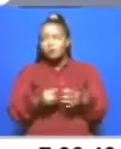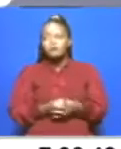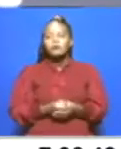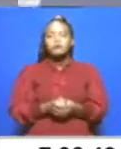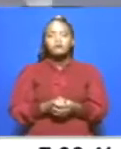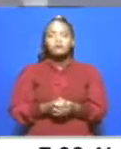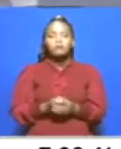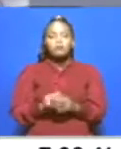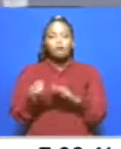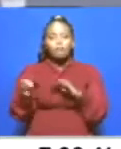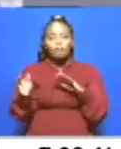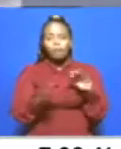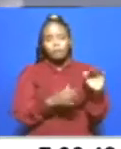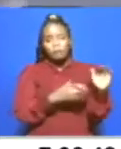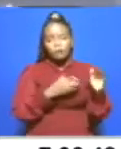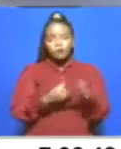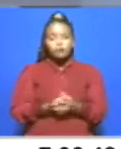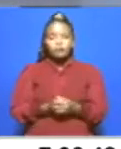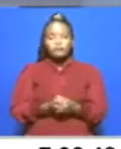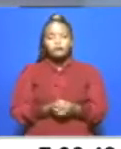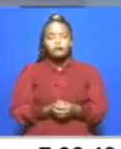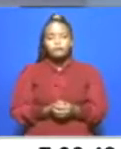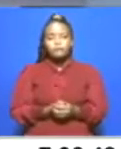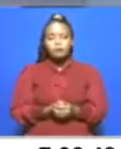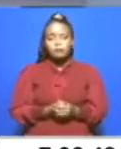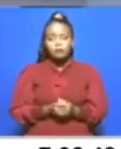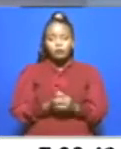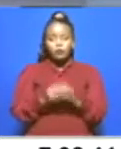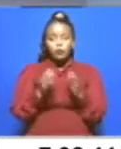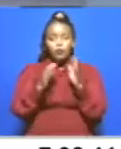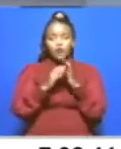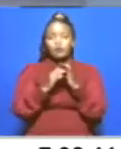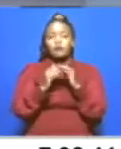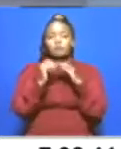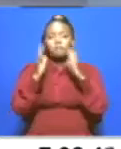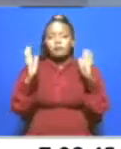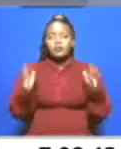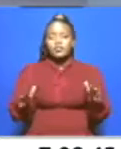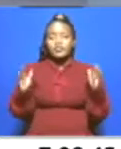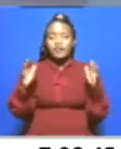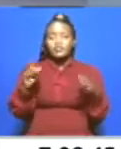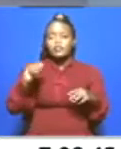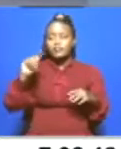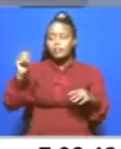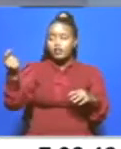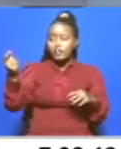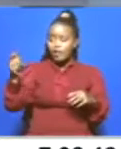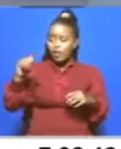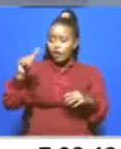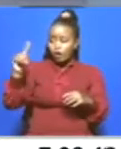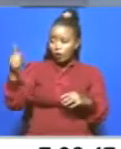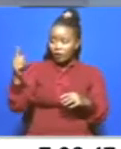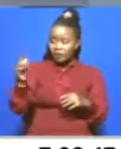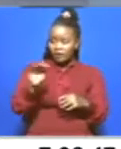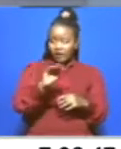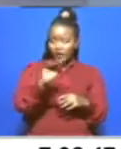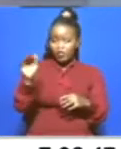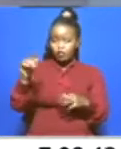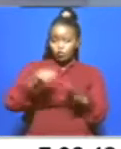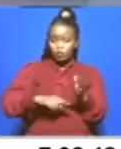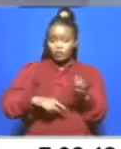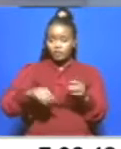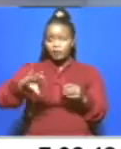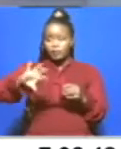Bado tukisalia masuala ya kufungamana na siasa, ni kwamba viongozi wa muungano wa Kenya Kwanza wametoa wito kwa serikali za kaunti